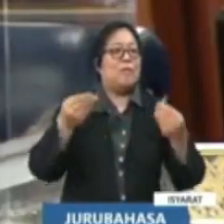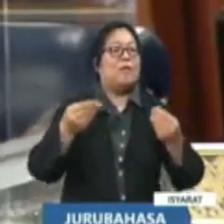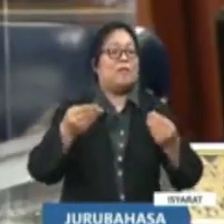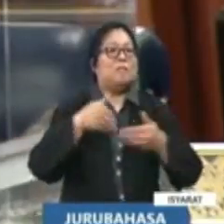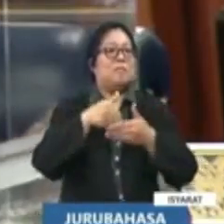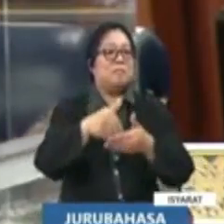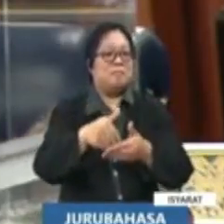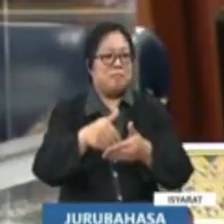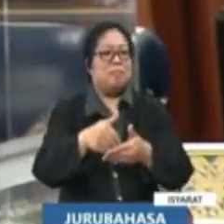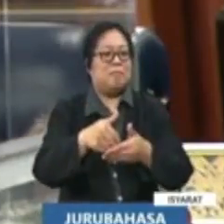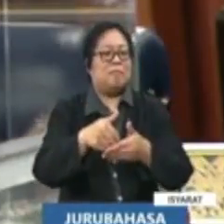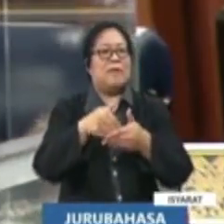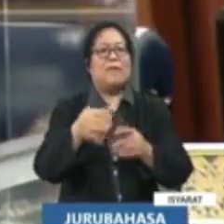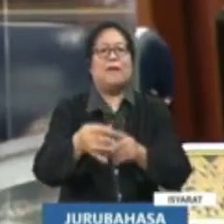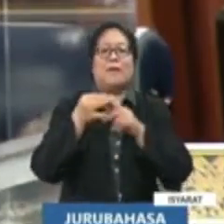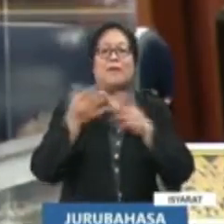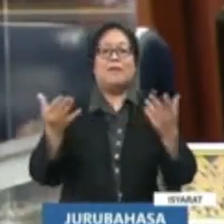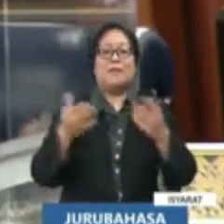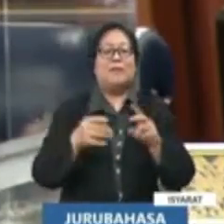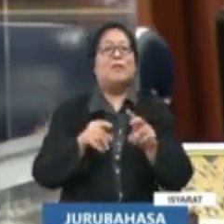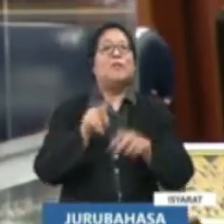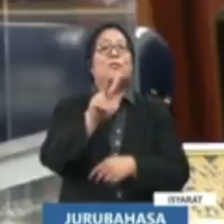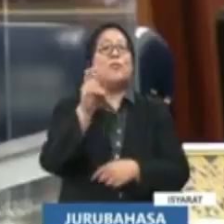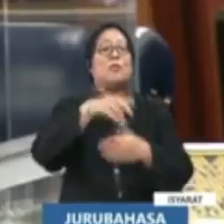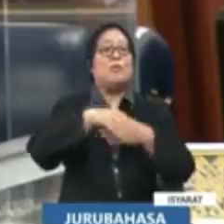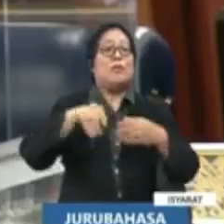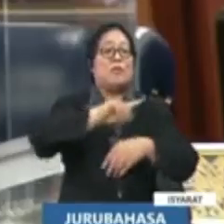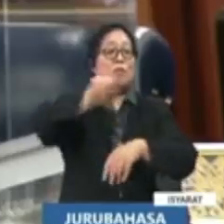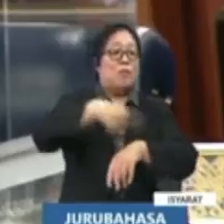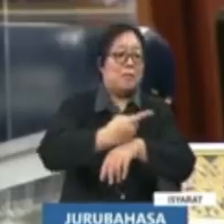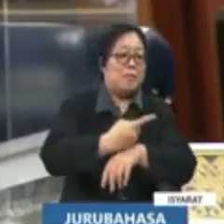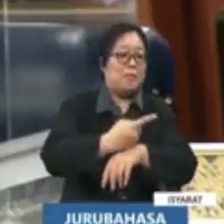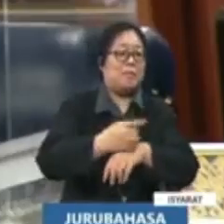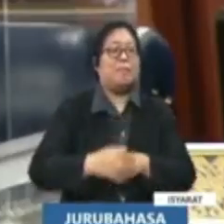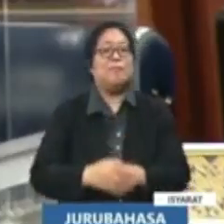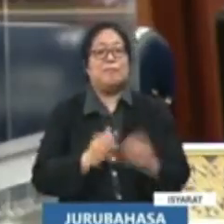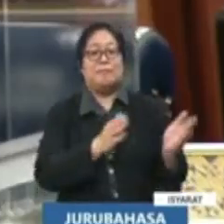ganjaran insentif khas sebanyak 200 Ringgit 1 jam